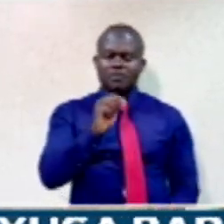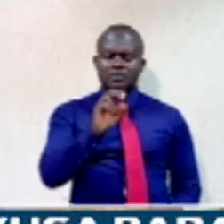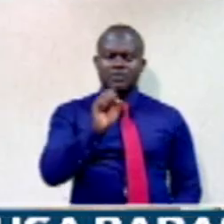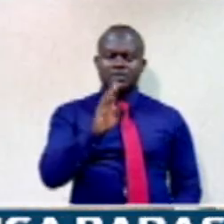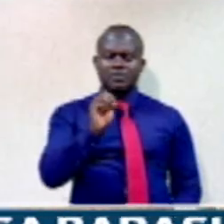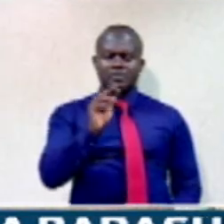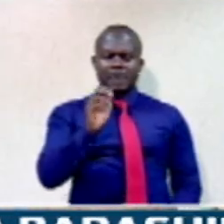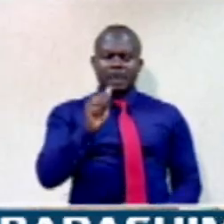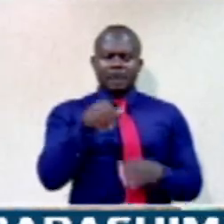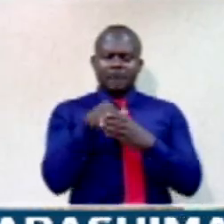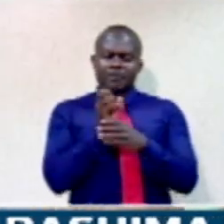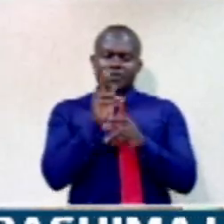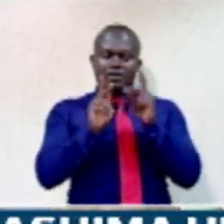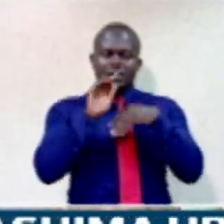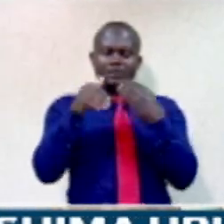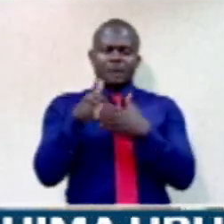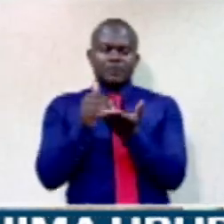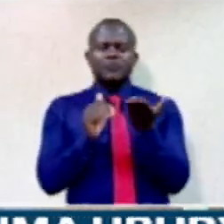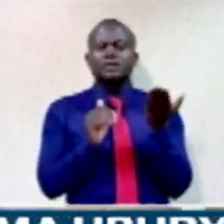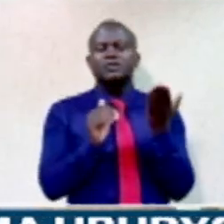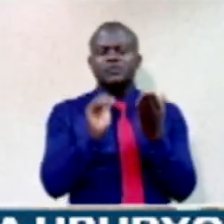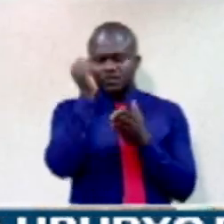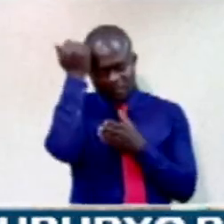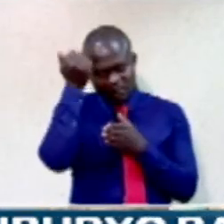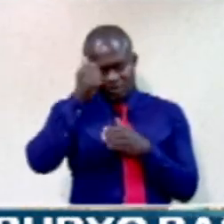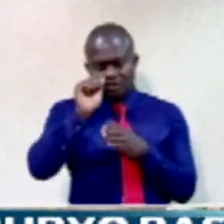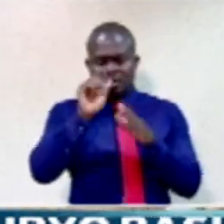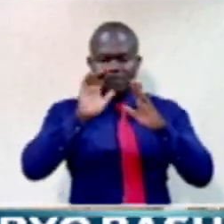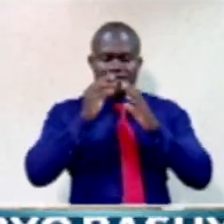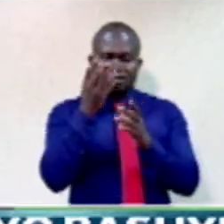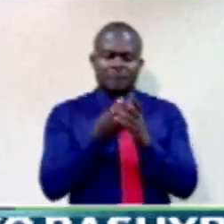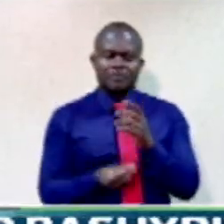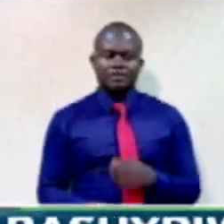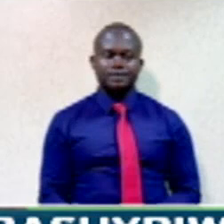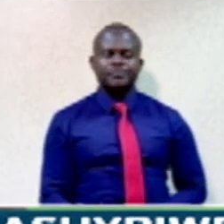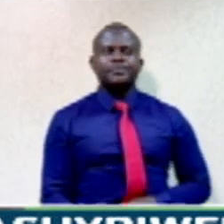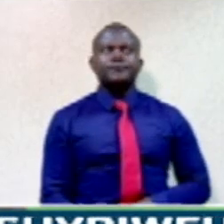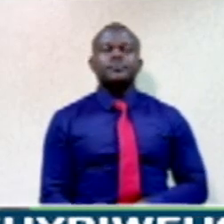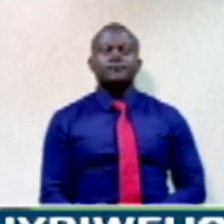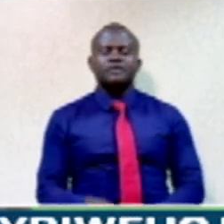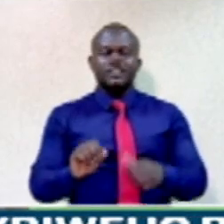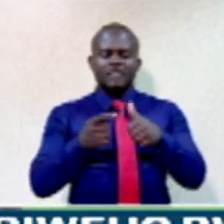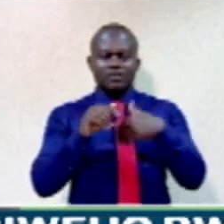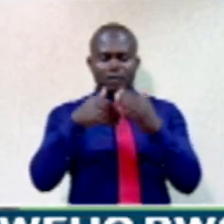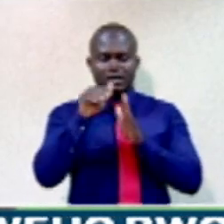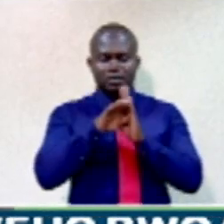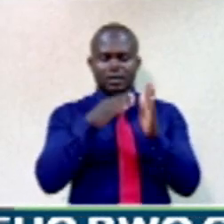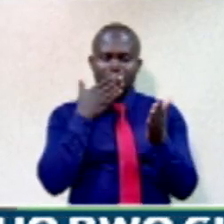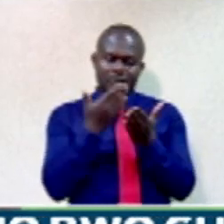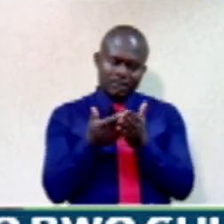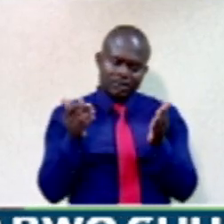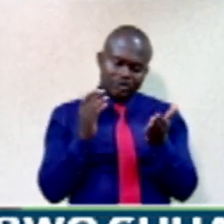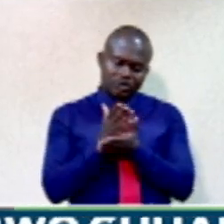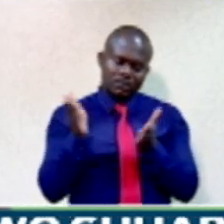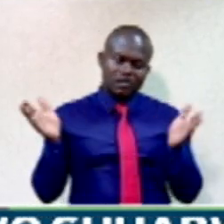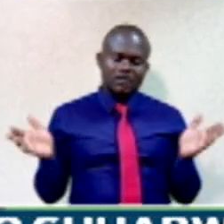Claude ahera agira inama abaturage cyo gushingana ibyabo ngo birinde ibihombo. Icya mbere ni uko iyi gahunda ni nziza. Bose